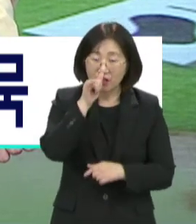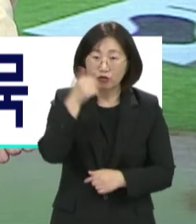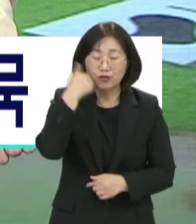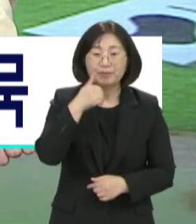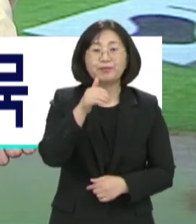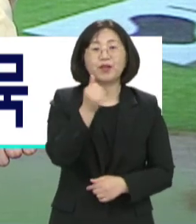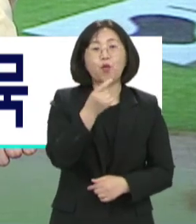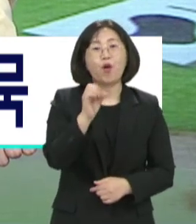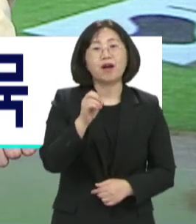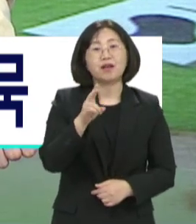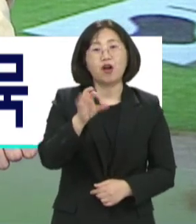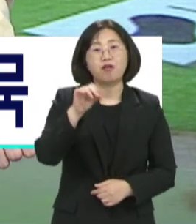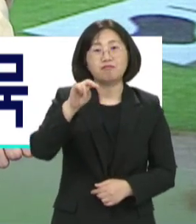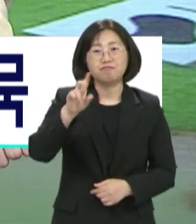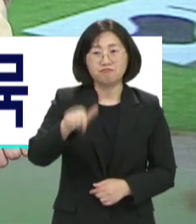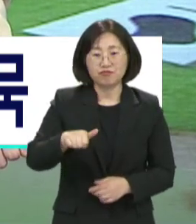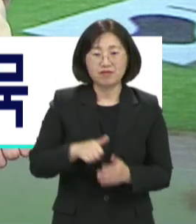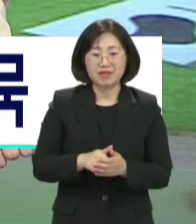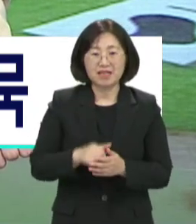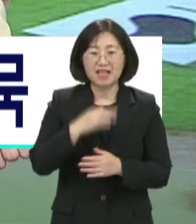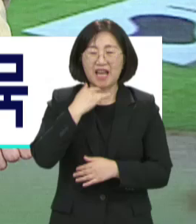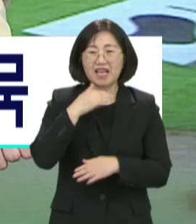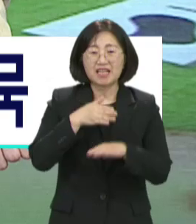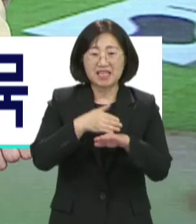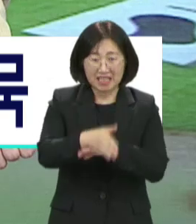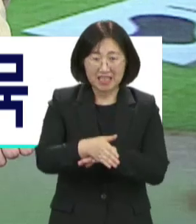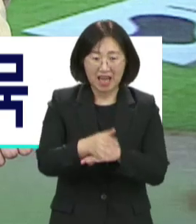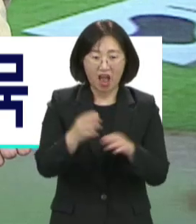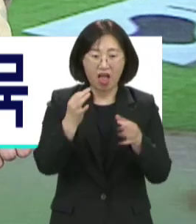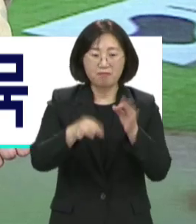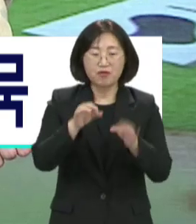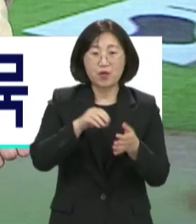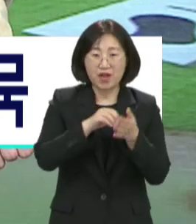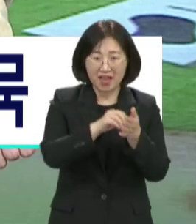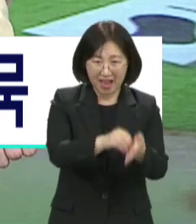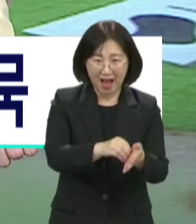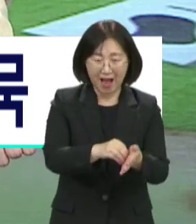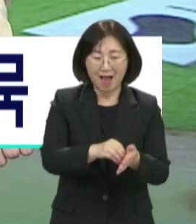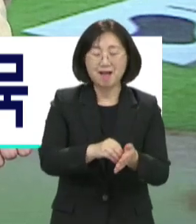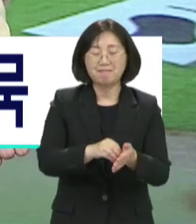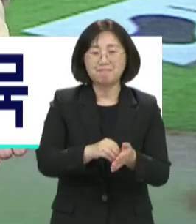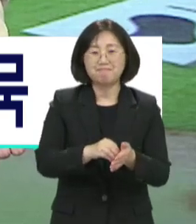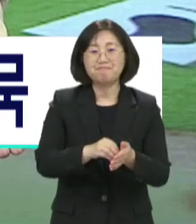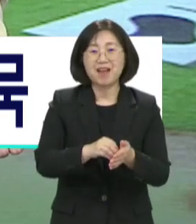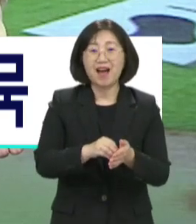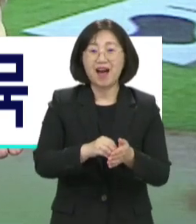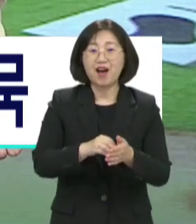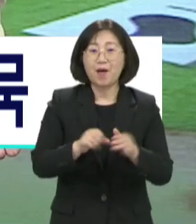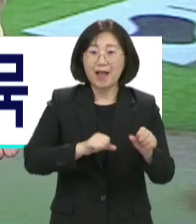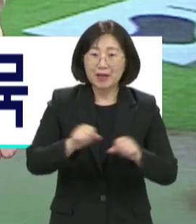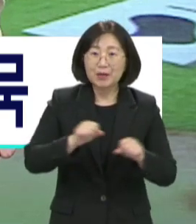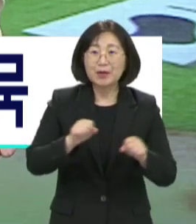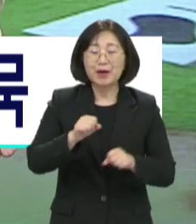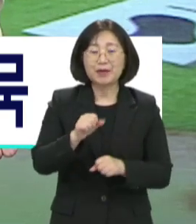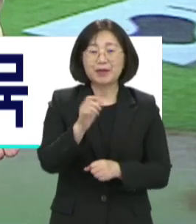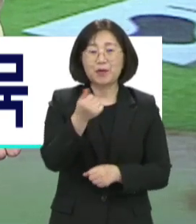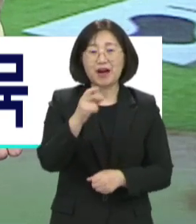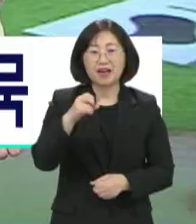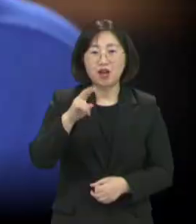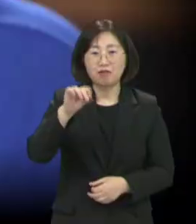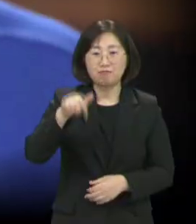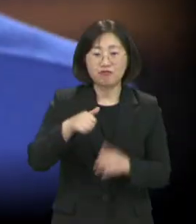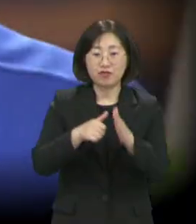나이에 프로에 데뷔한 뒤 자신만의 야구 이야기를 써내려가고 있는 황영묵 선수를 조영준 기자가 만나고 왔습니다.